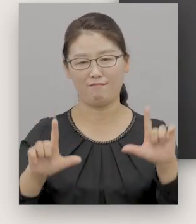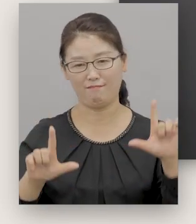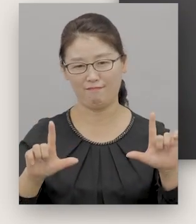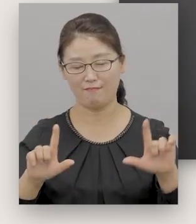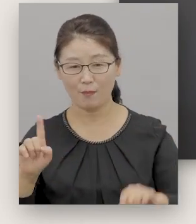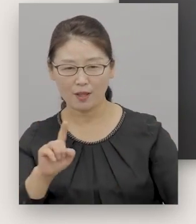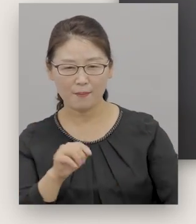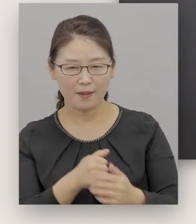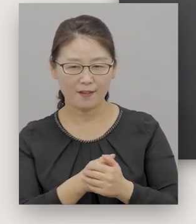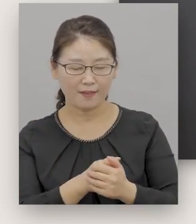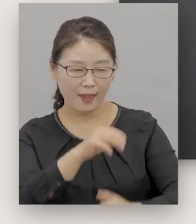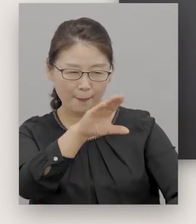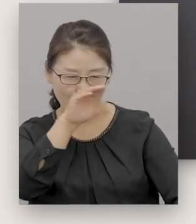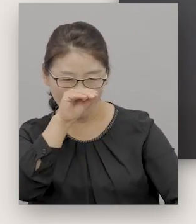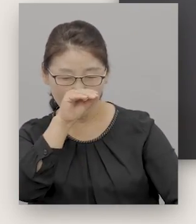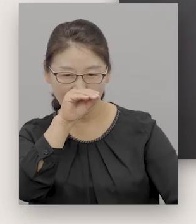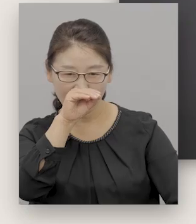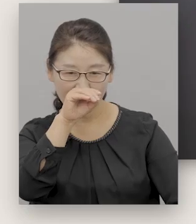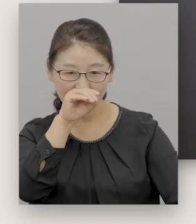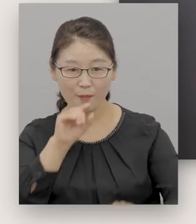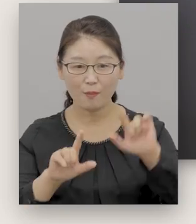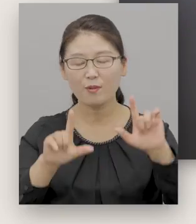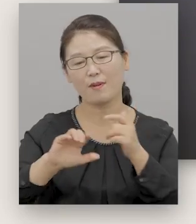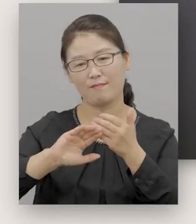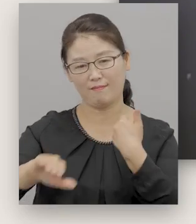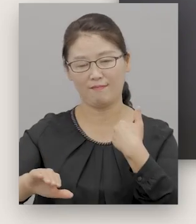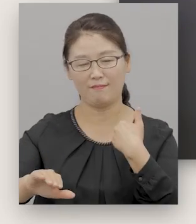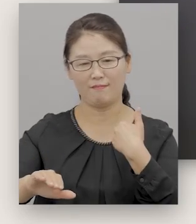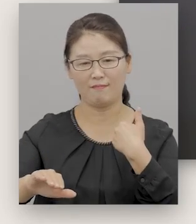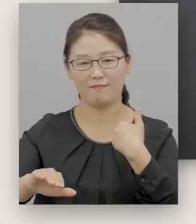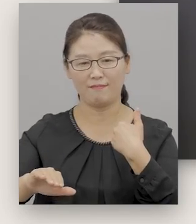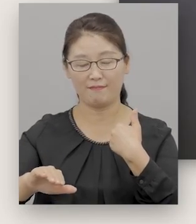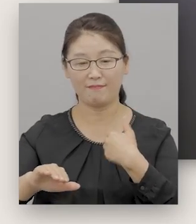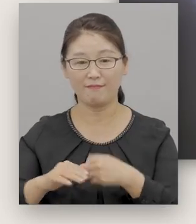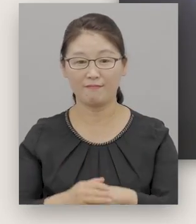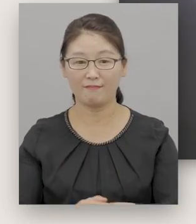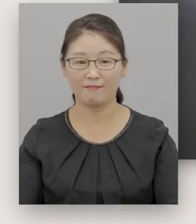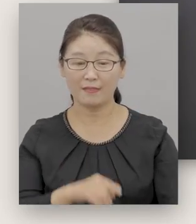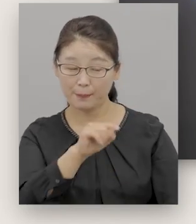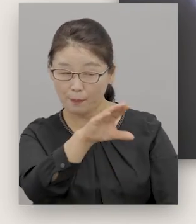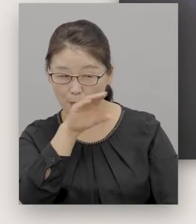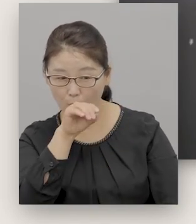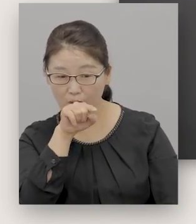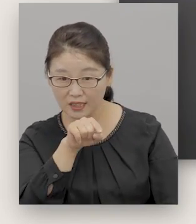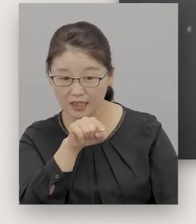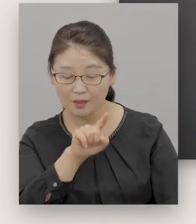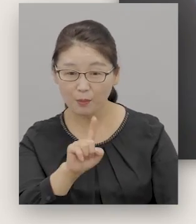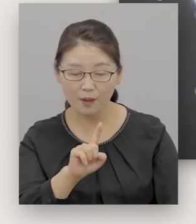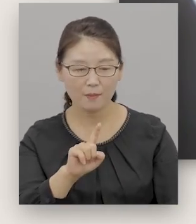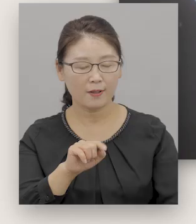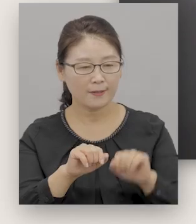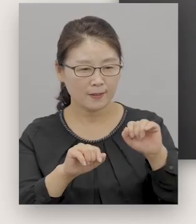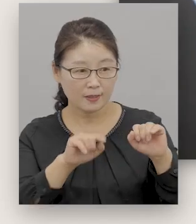망막적인 레티나랑은 또 다르게 다른 차원에서 얘기를 했는데요. 이제 망막적인 것이 어떤 이제 현상을 있는 그대로